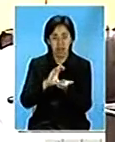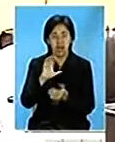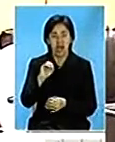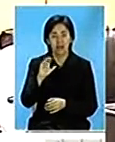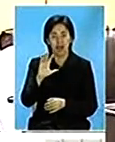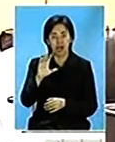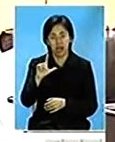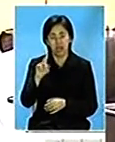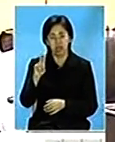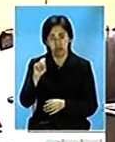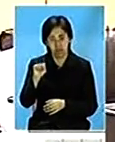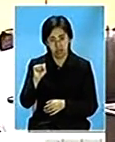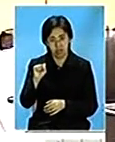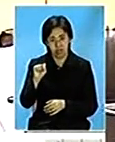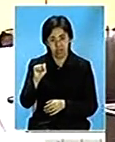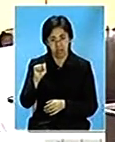น2แสน